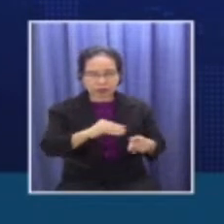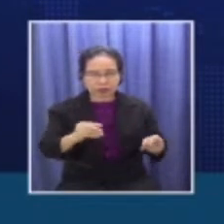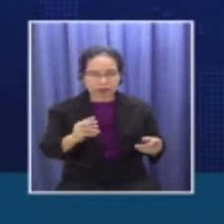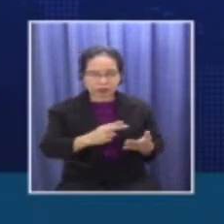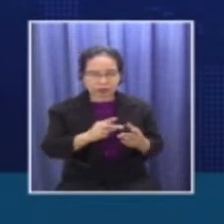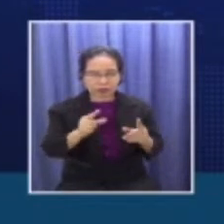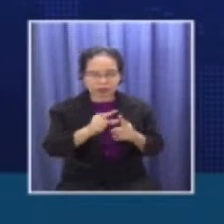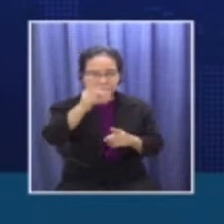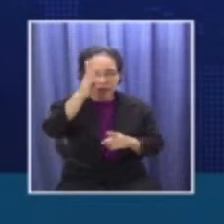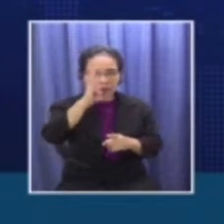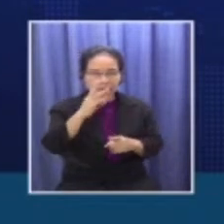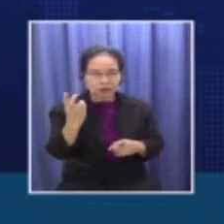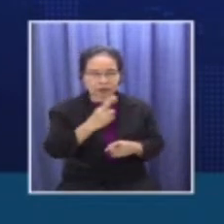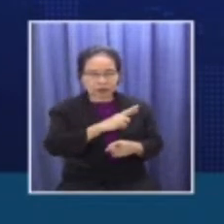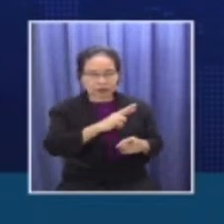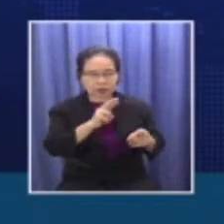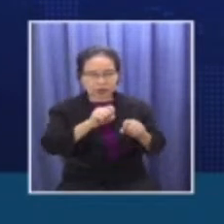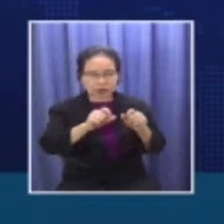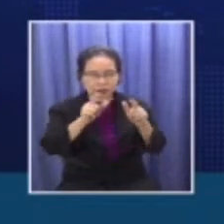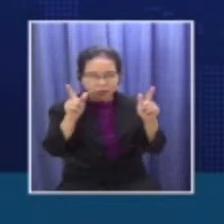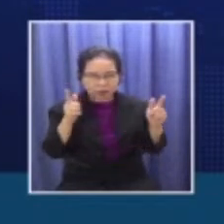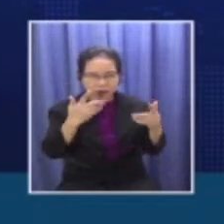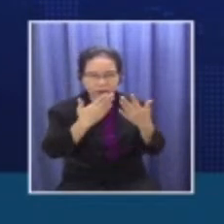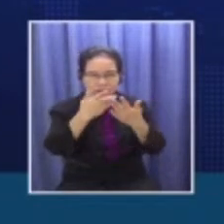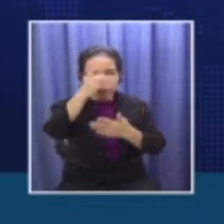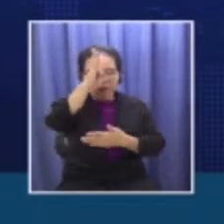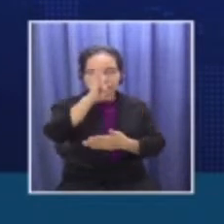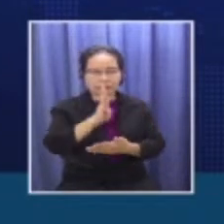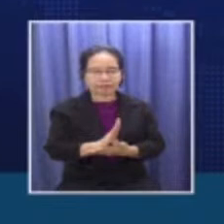na wo kyerɛkyerɛ bodom nyansa panim die